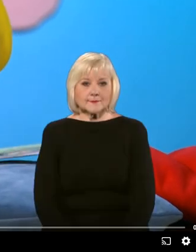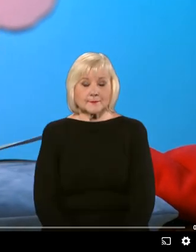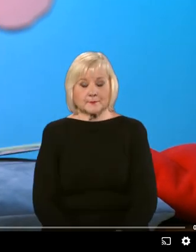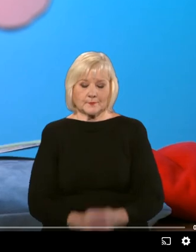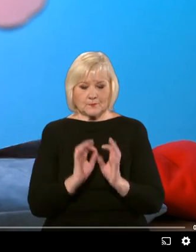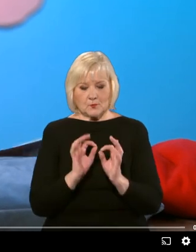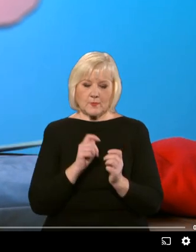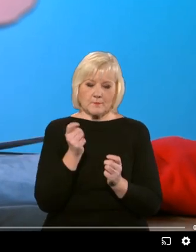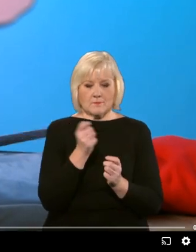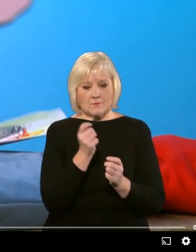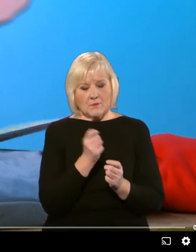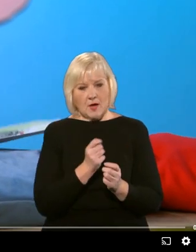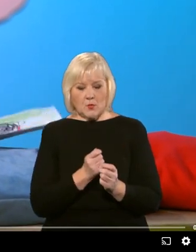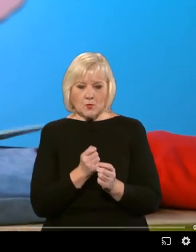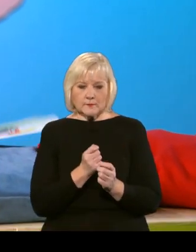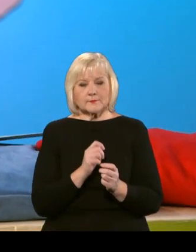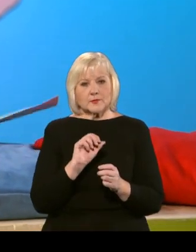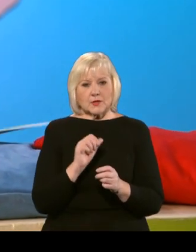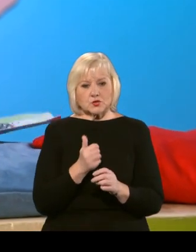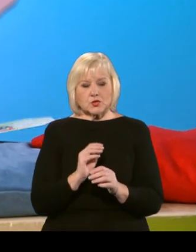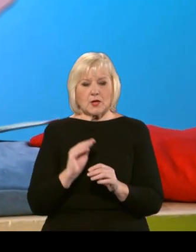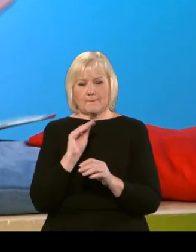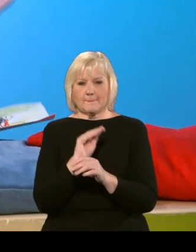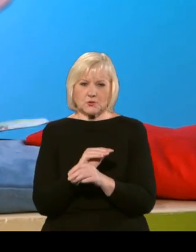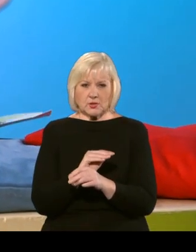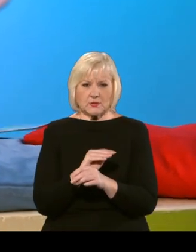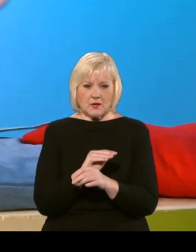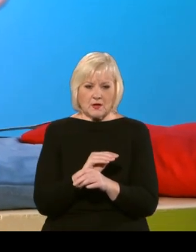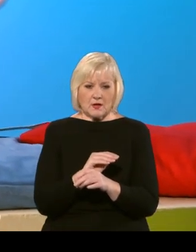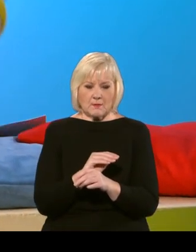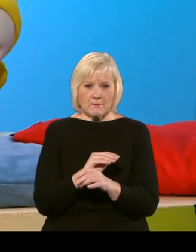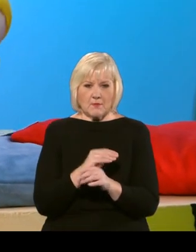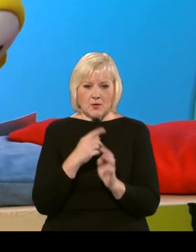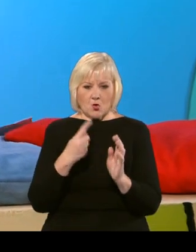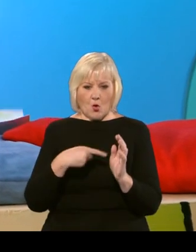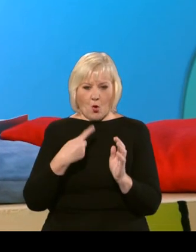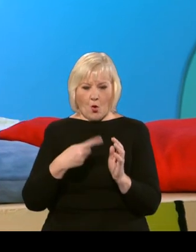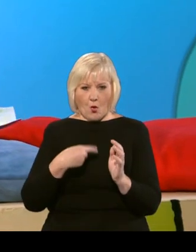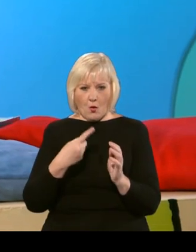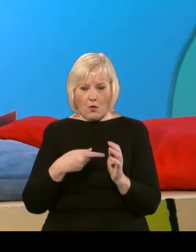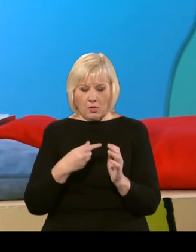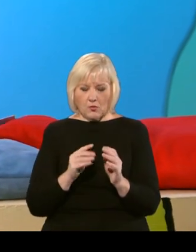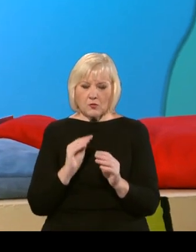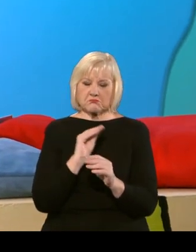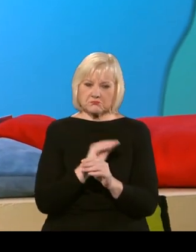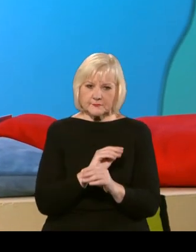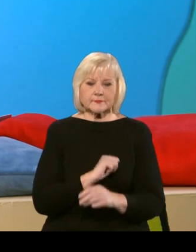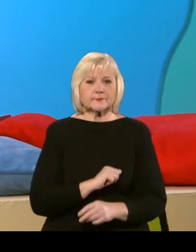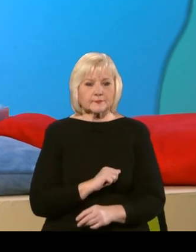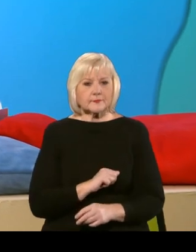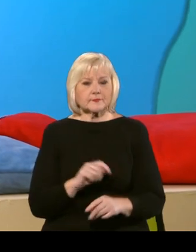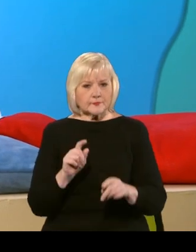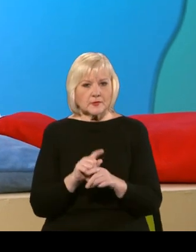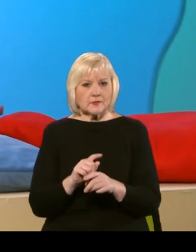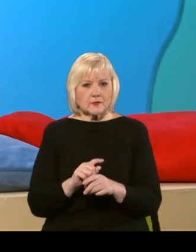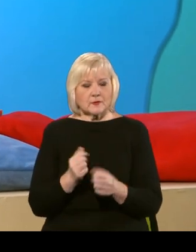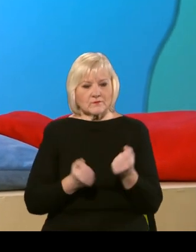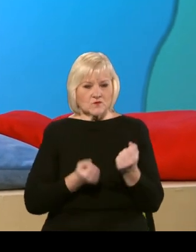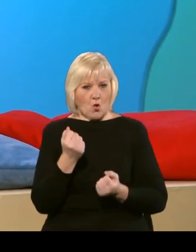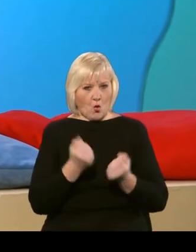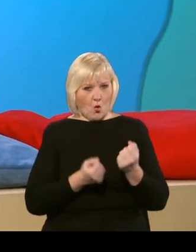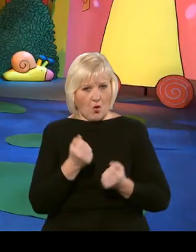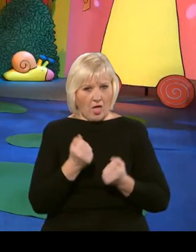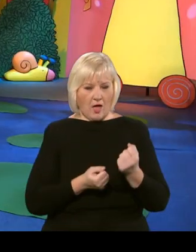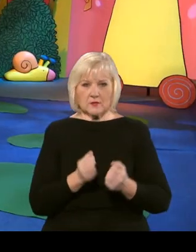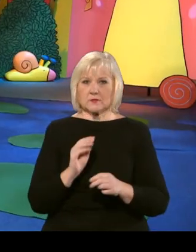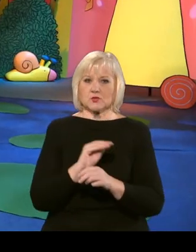Tak, ještě nakreslím pořádná kola, tak, a taky volant.